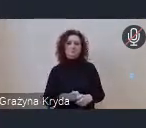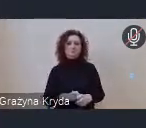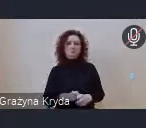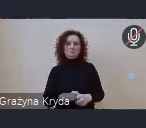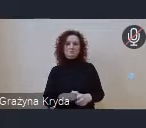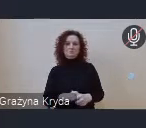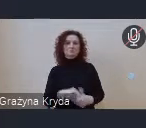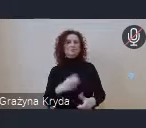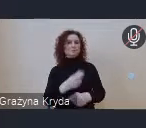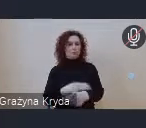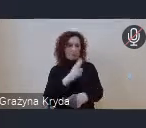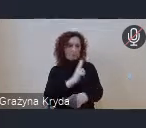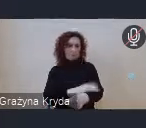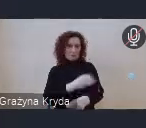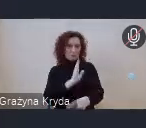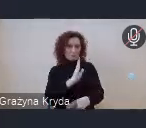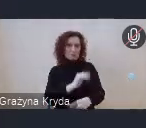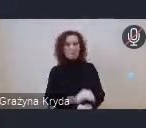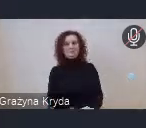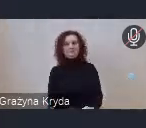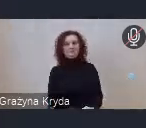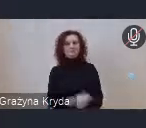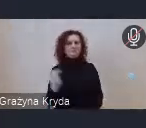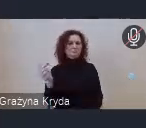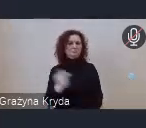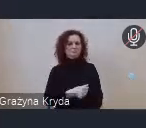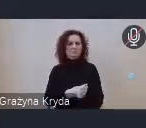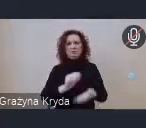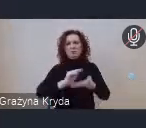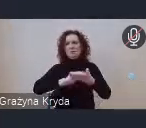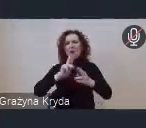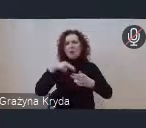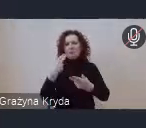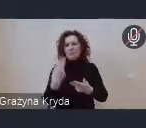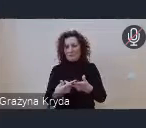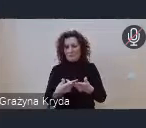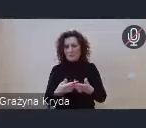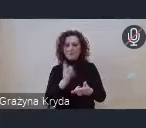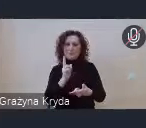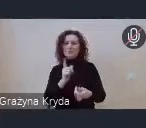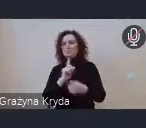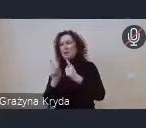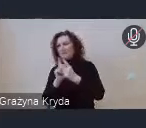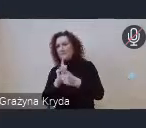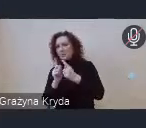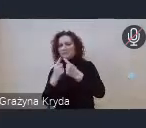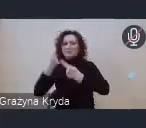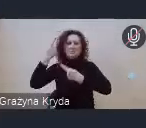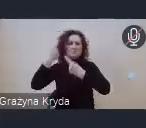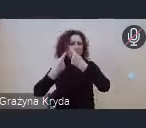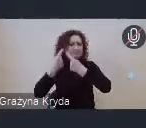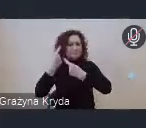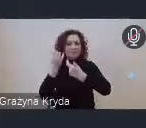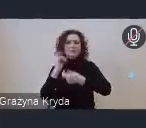urząd który będzie stroną postępowania będzie musiał na to zareagować będzie musiał porozmawiać z wami zastanowić się w jaki sposób problem